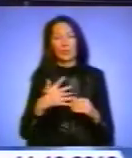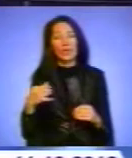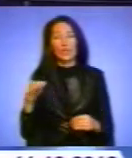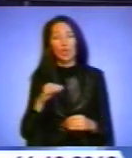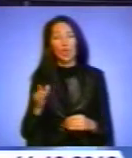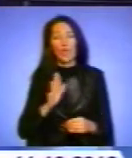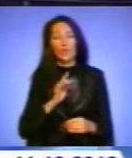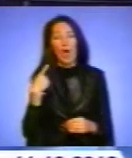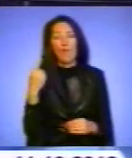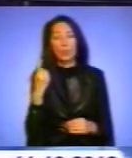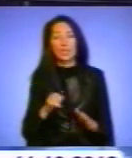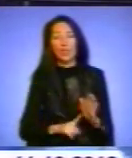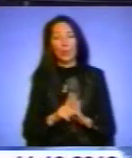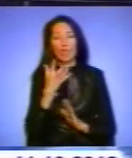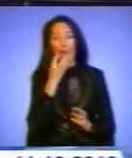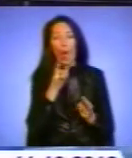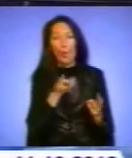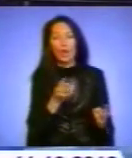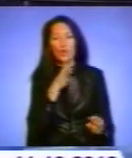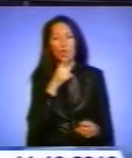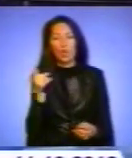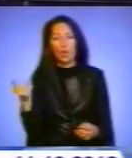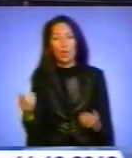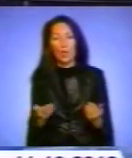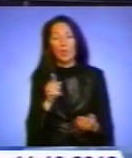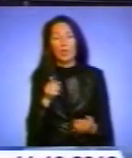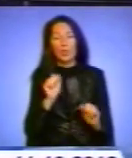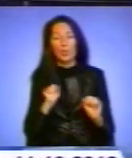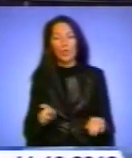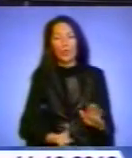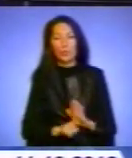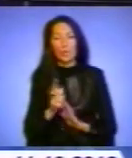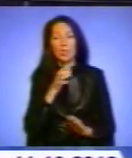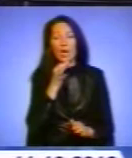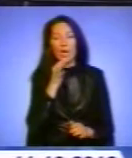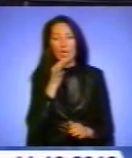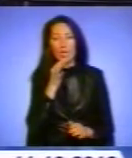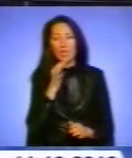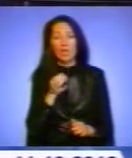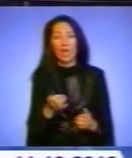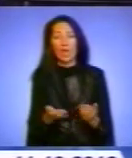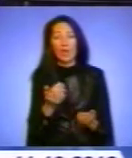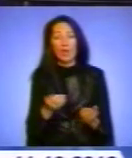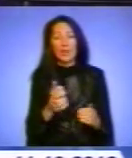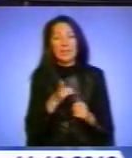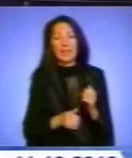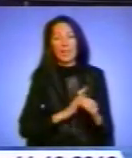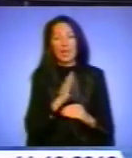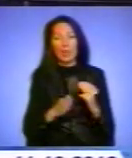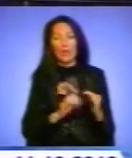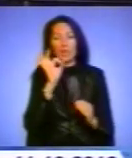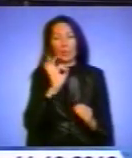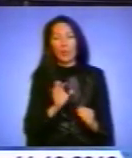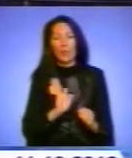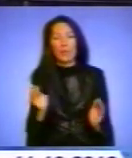Жовтня в області початок опалювального сезону. Однак він може розпочатися і раніше, якщо середня добова температура становитиме менше